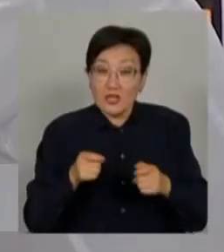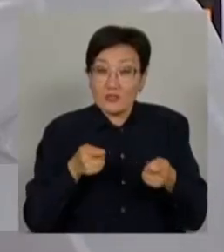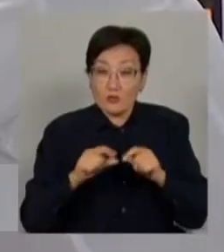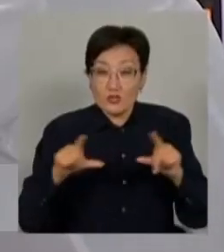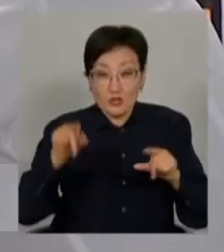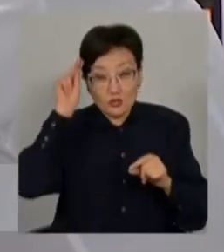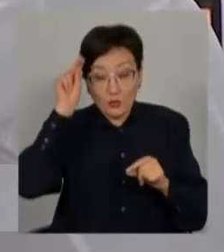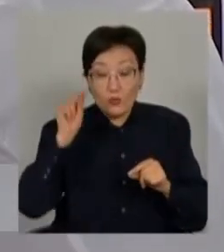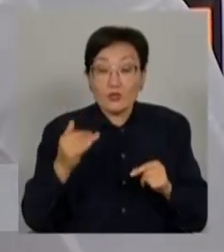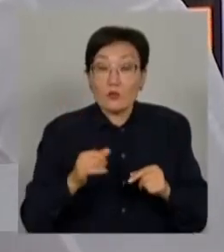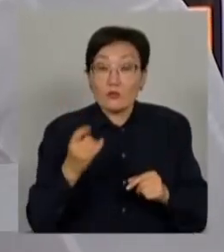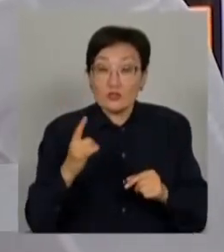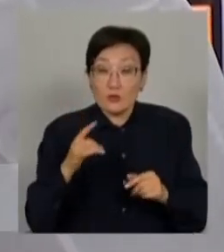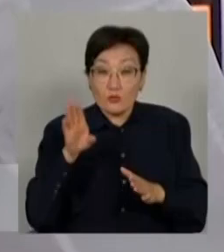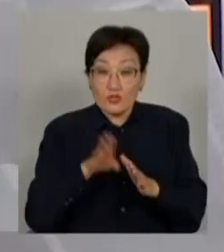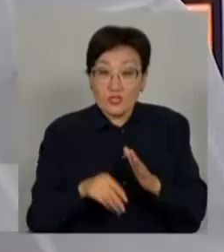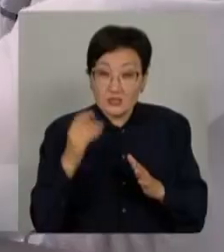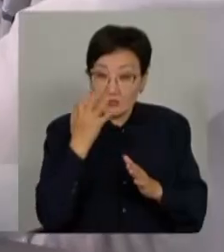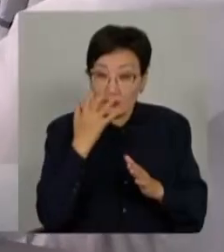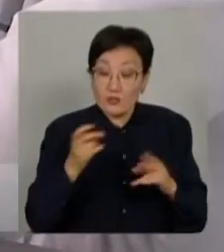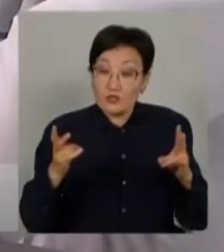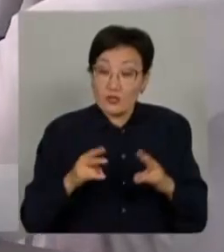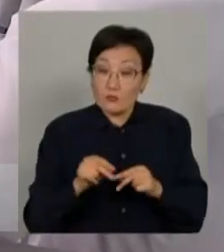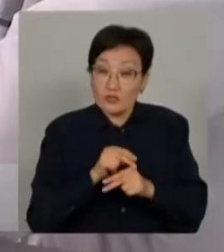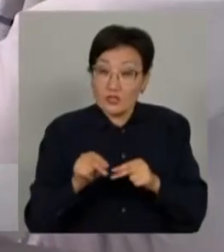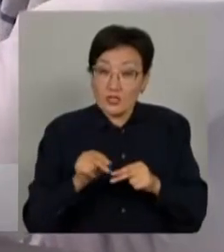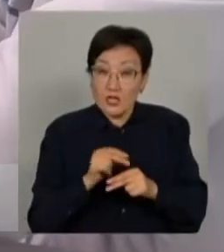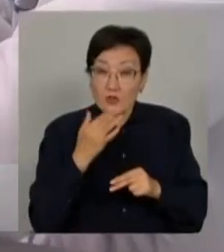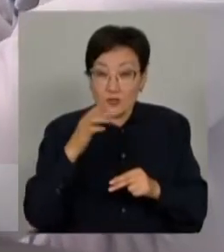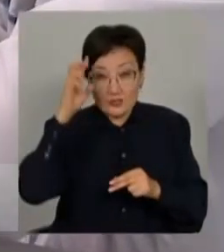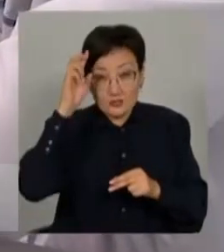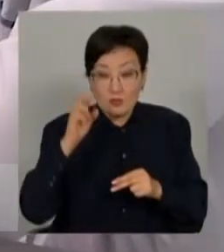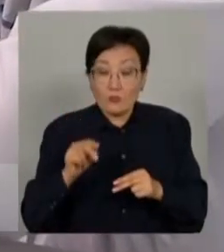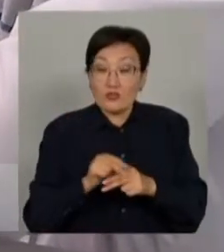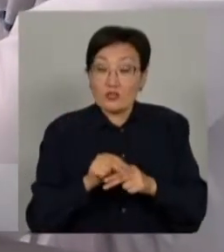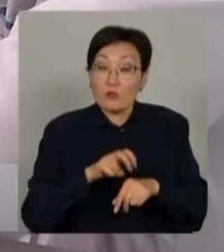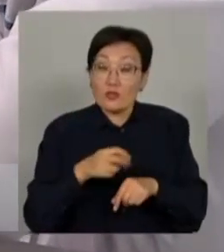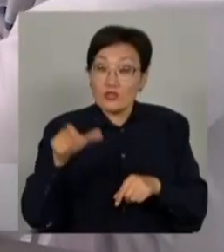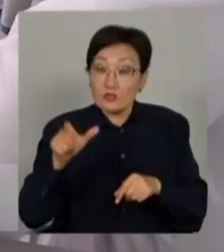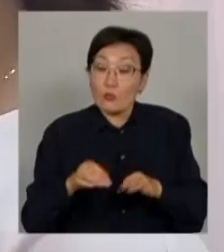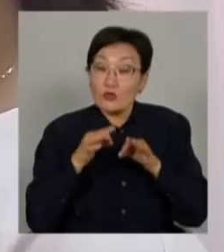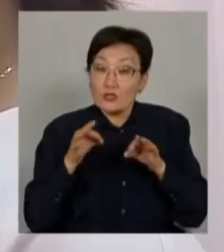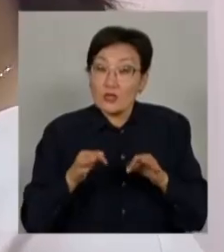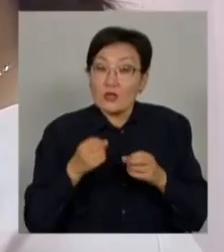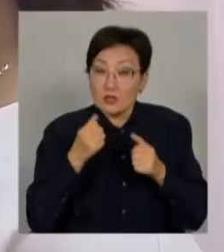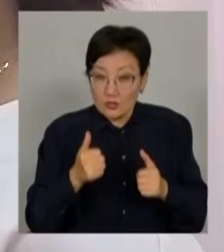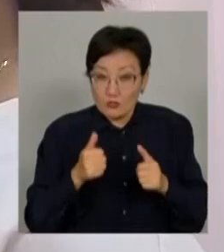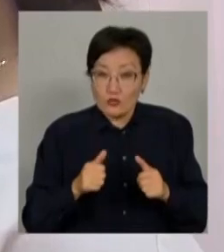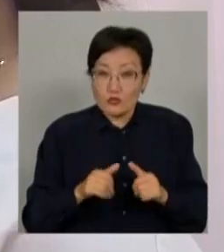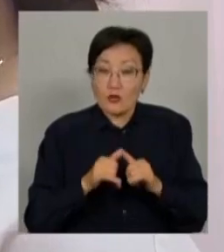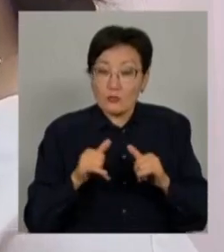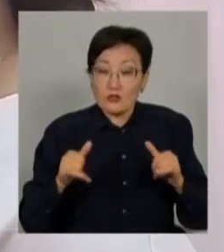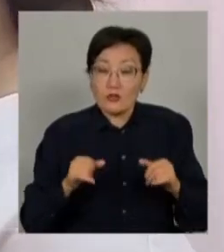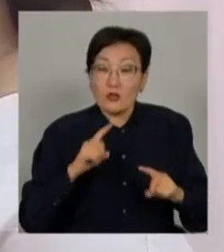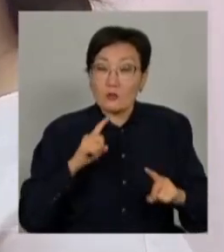школы они утверждают что у ребенка ухудшается зрение необходимо лечение за рубежом В то время как лечащий врач отмечает положительную динамику